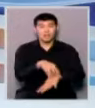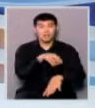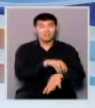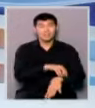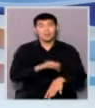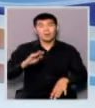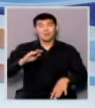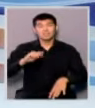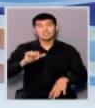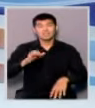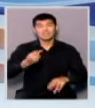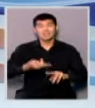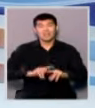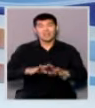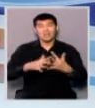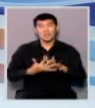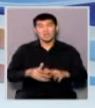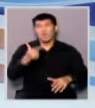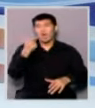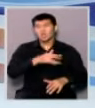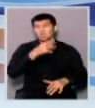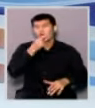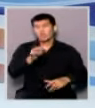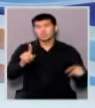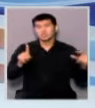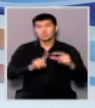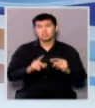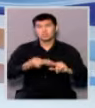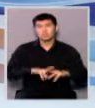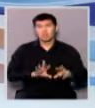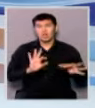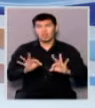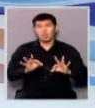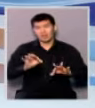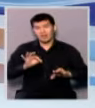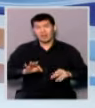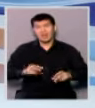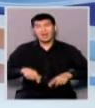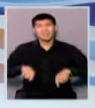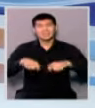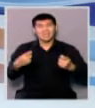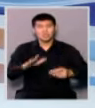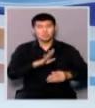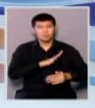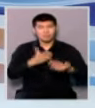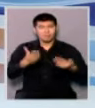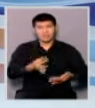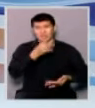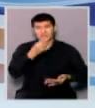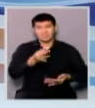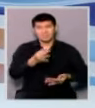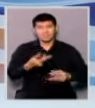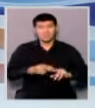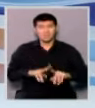Аким Жалгансайского сельского округа высказался грубо и нарушил этические нормы государственного служащего. Об этом было сказано